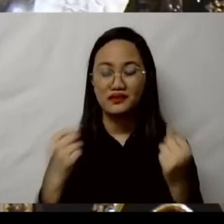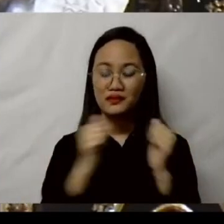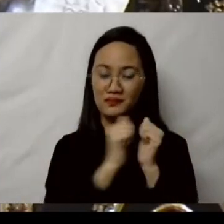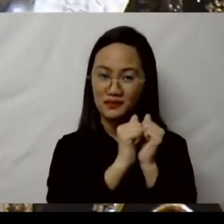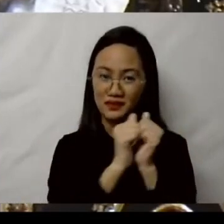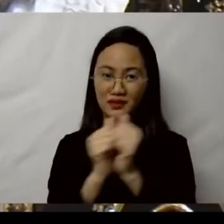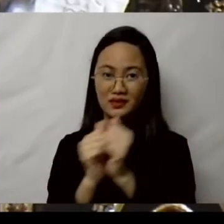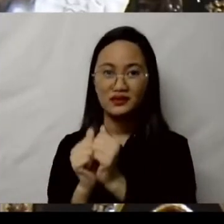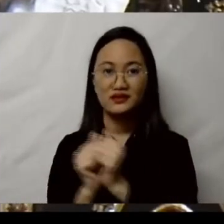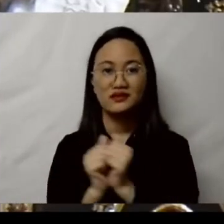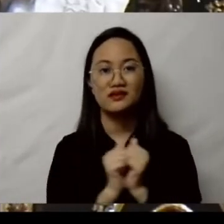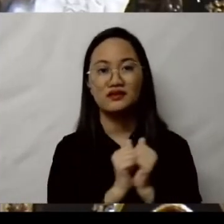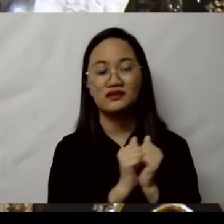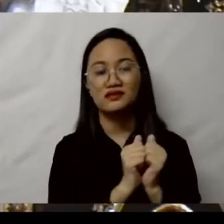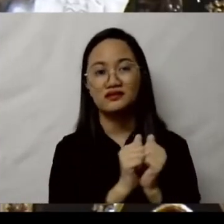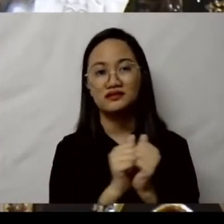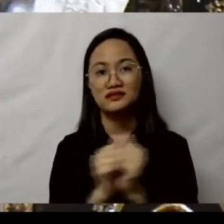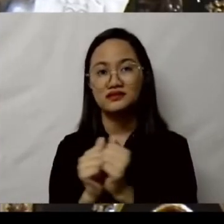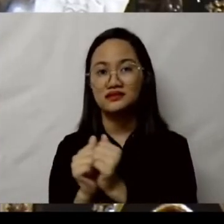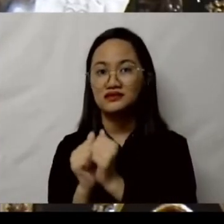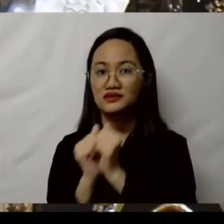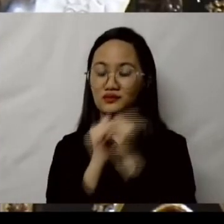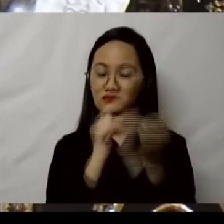kasama ng